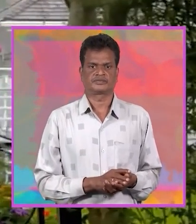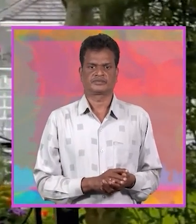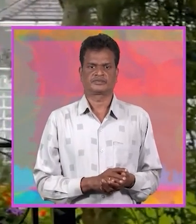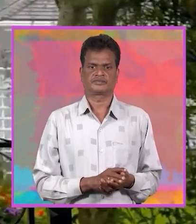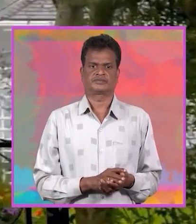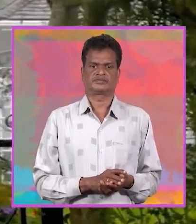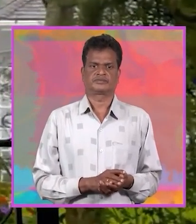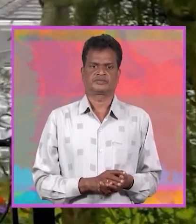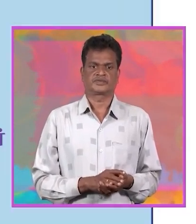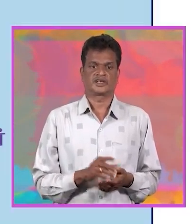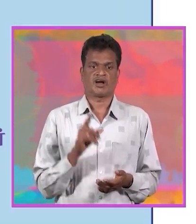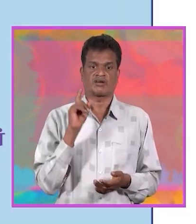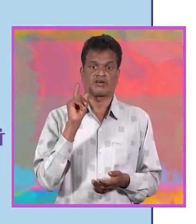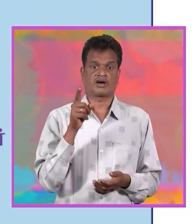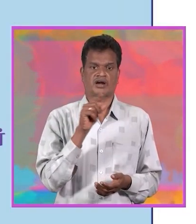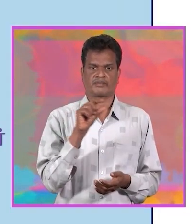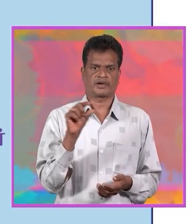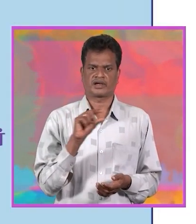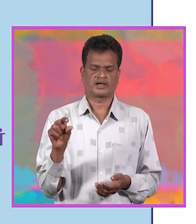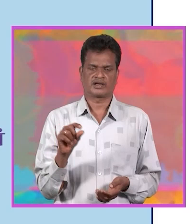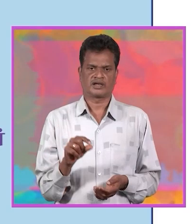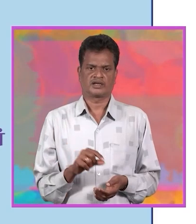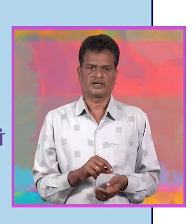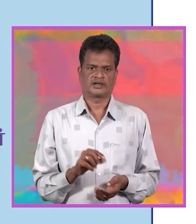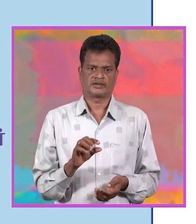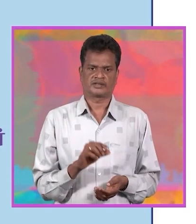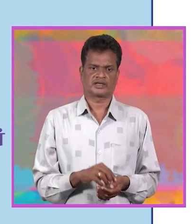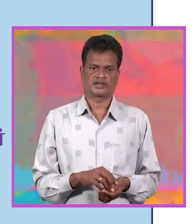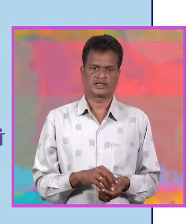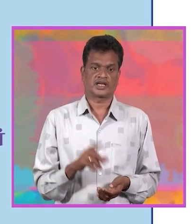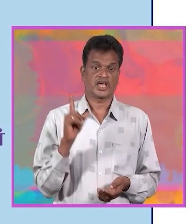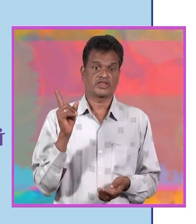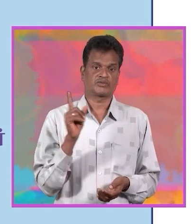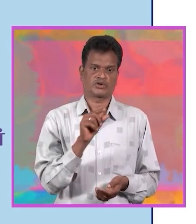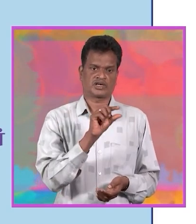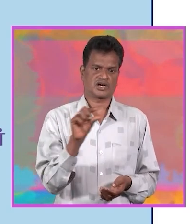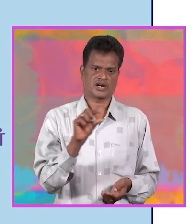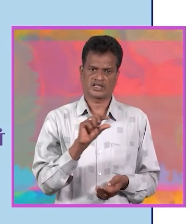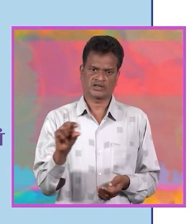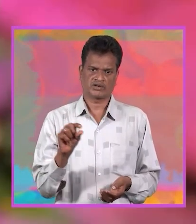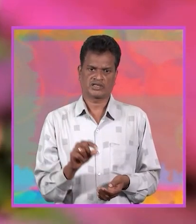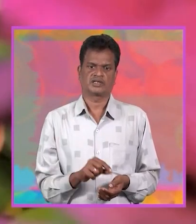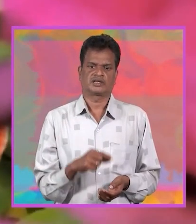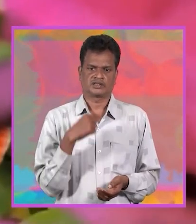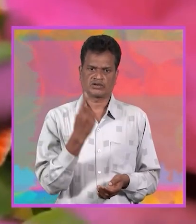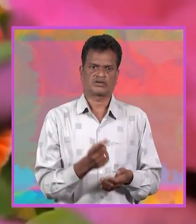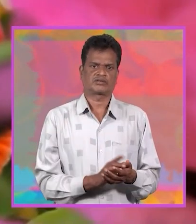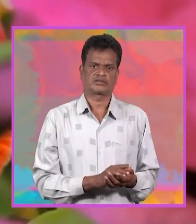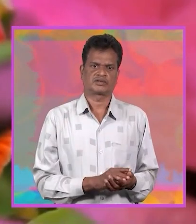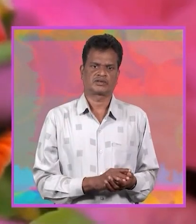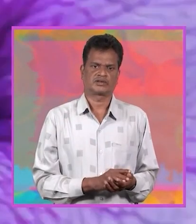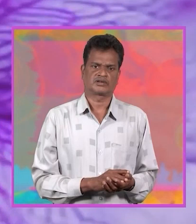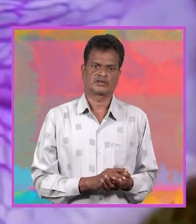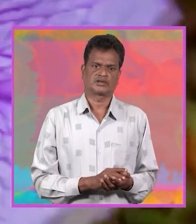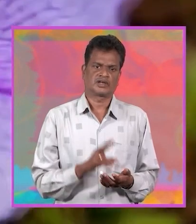காரண பெயர், ஏதேனும் ஒரு காரணத்தை கொண்டு அதை பெயரிட்டு அழைத்திருப்பார்கள், அதனால் காரண பெயர்னு சொல்கிறோம். அதை